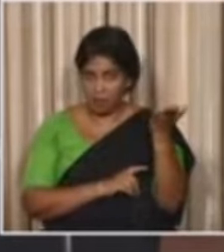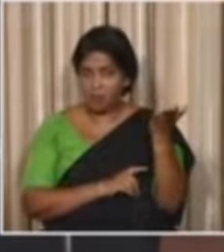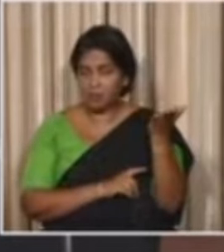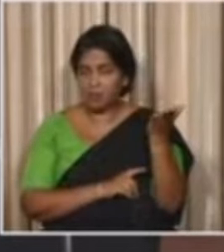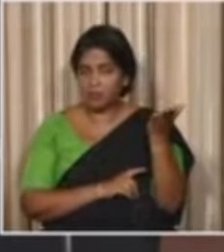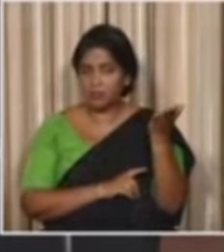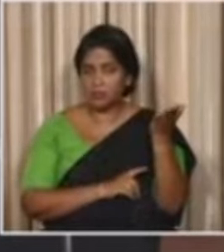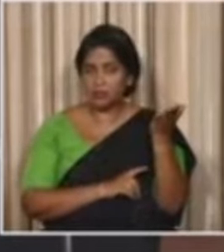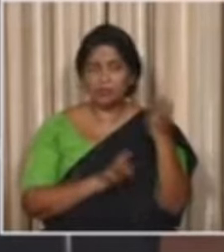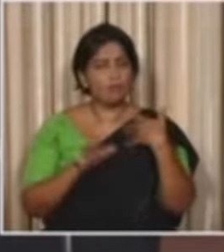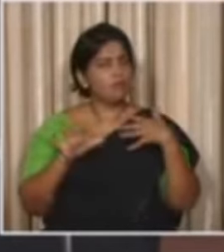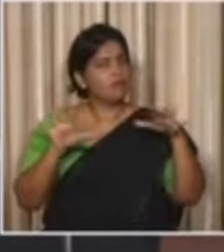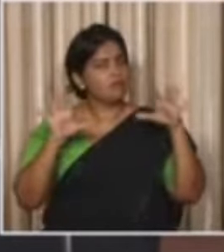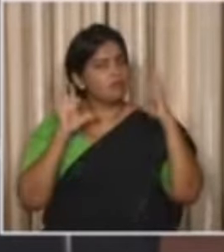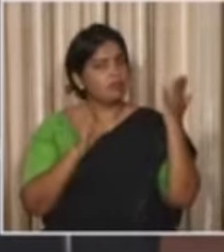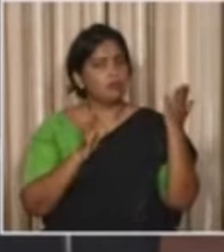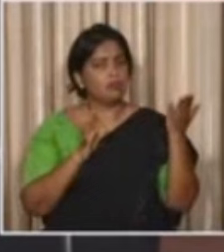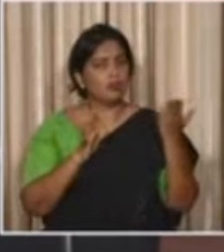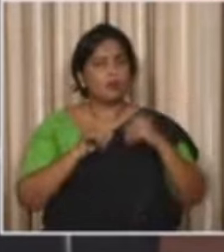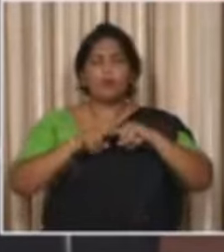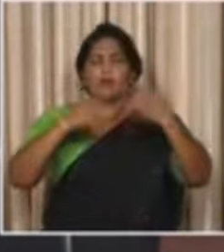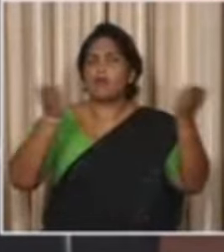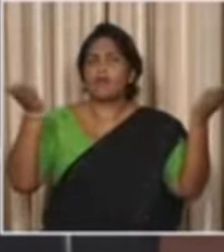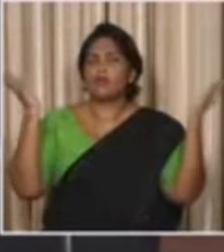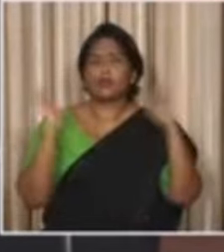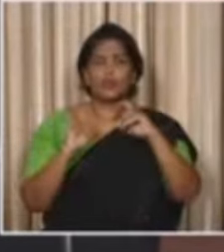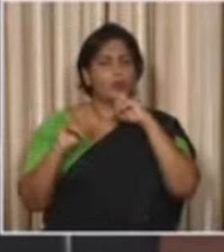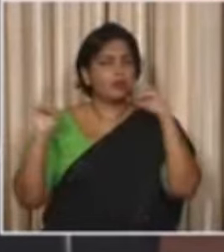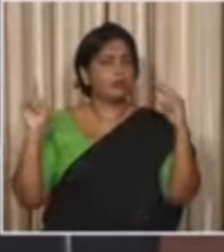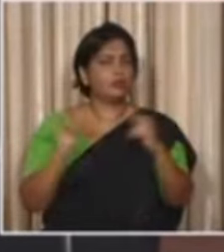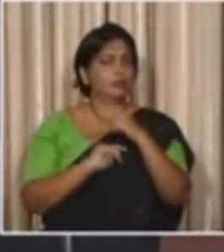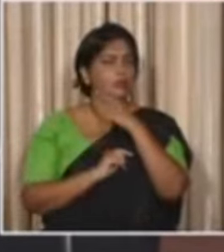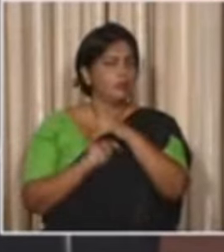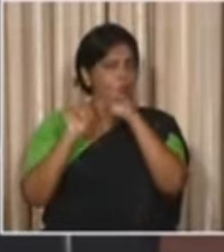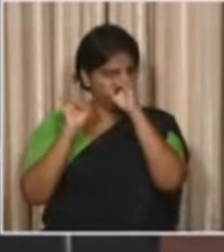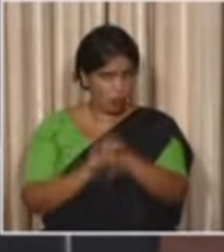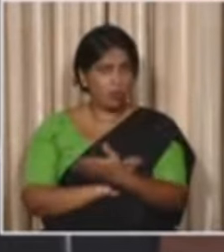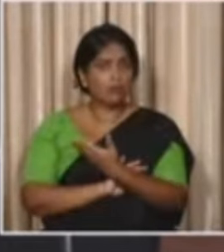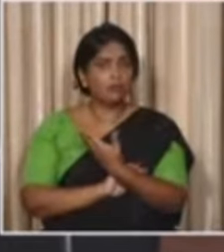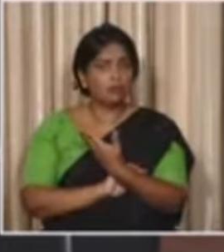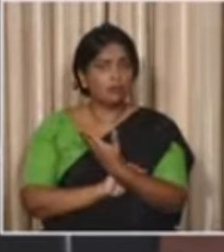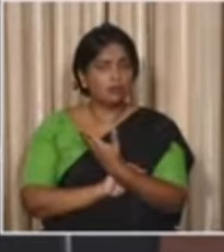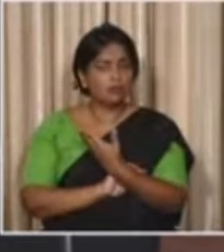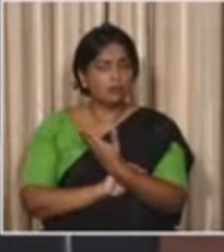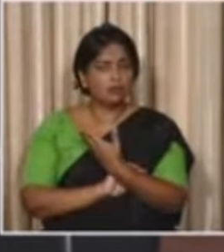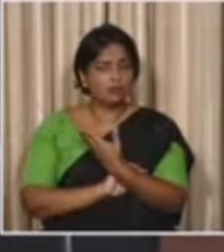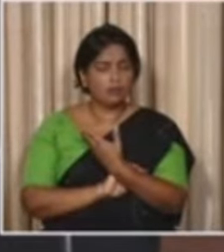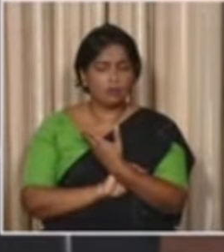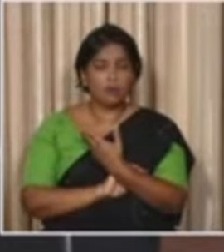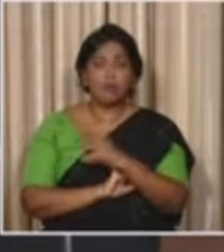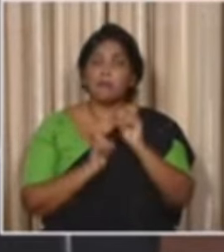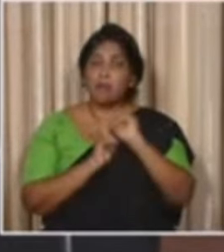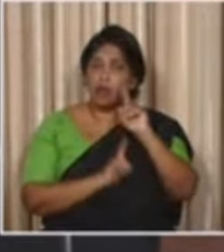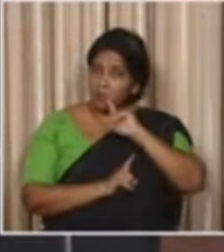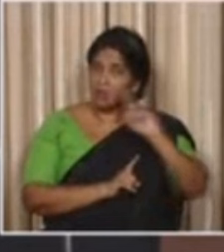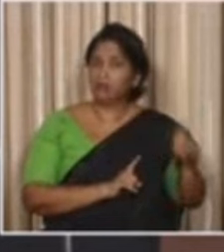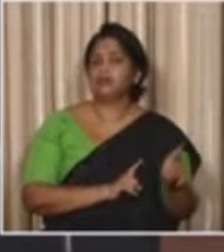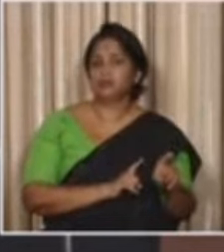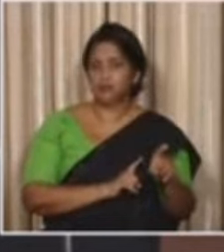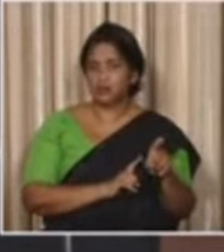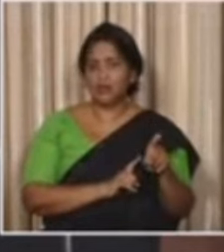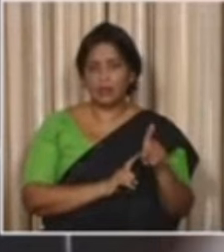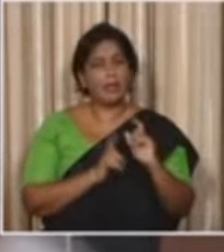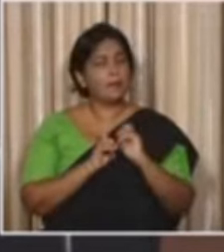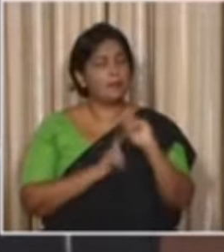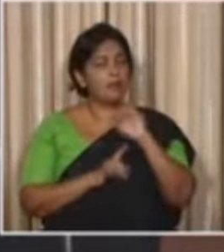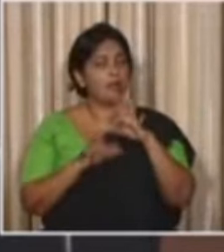තිබෙවුවා පුදුමට මෙන්න කොහෙද ඔක තියෙන ශේෂාධිකරණය ඔහොම තියෙනවද ඉට් හැස් ටු කම් ටු පාර්ලිමේන්ට් ඉතින්